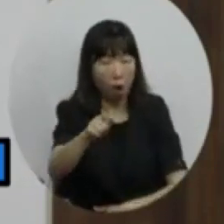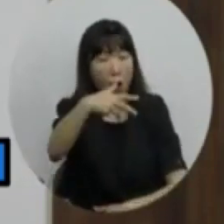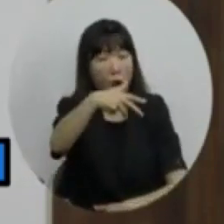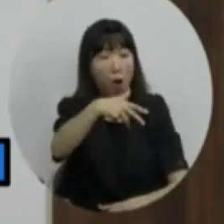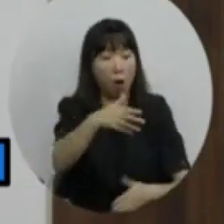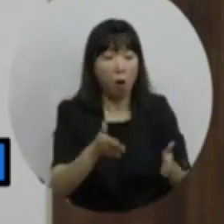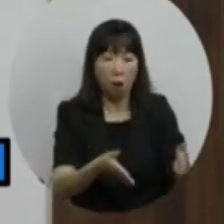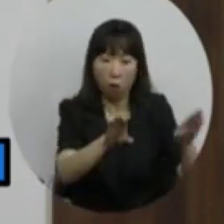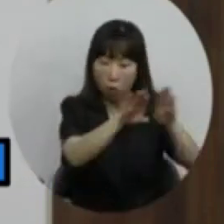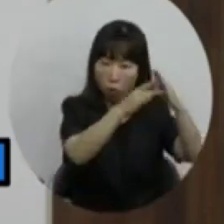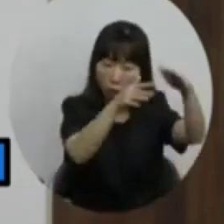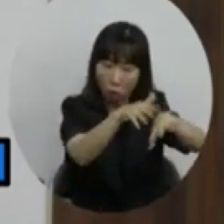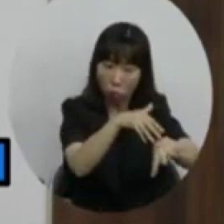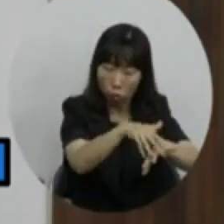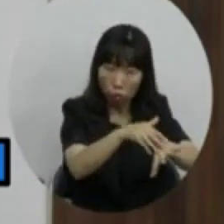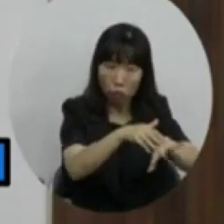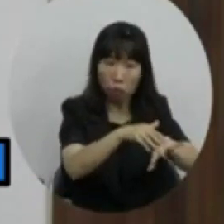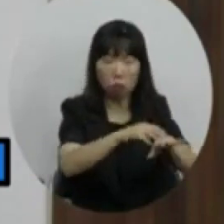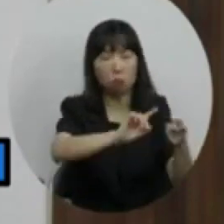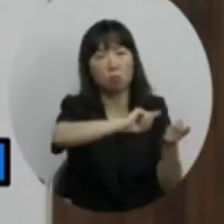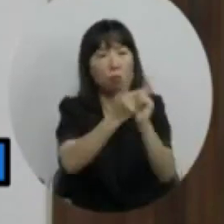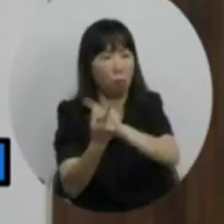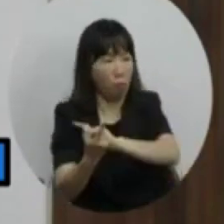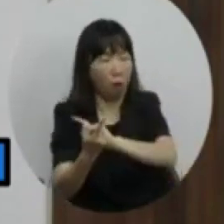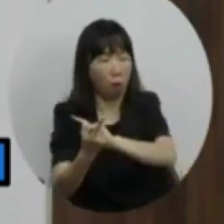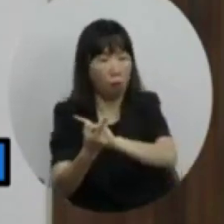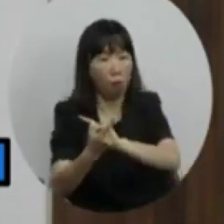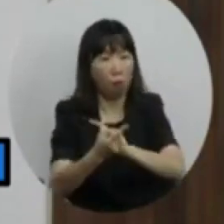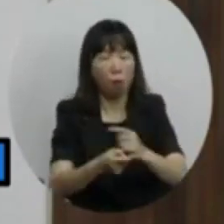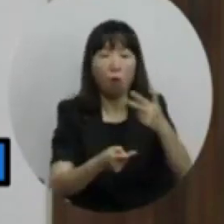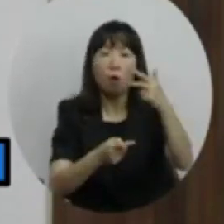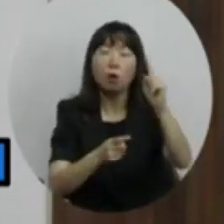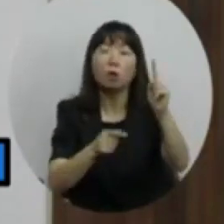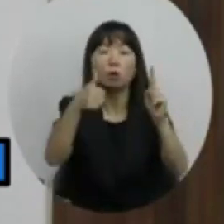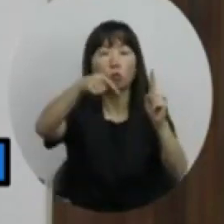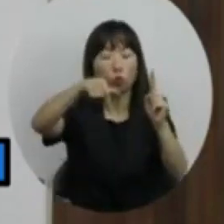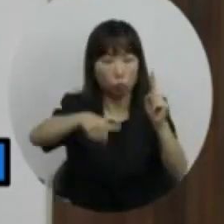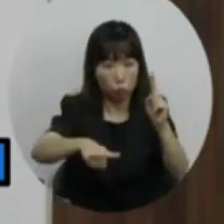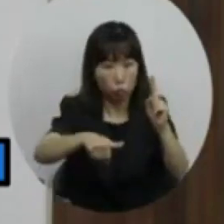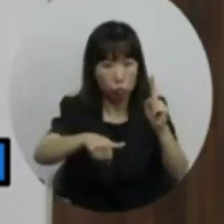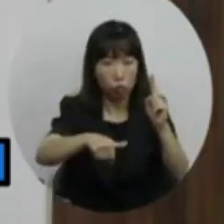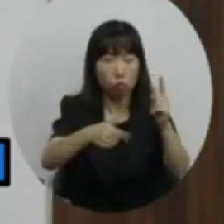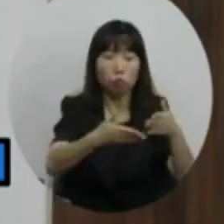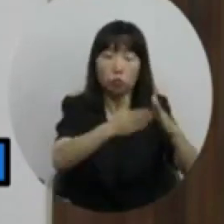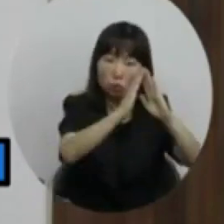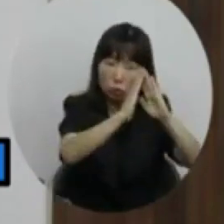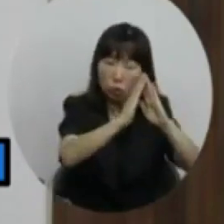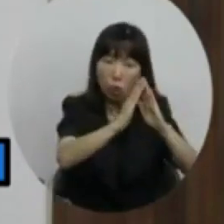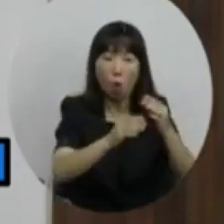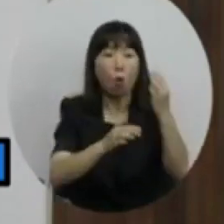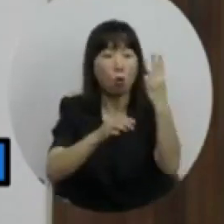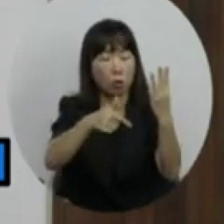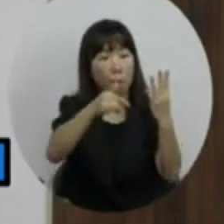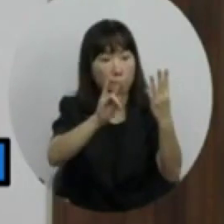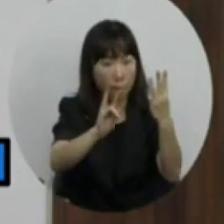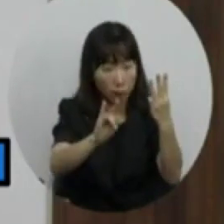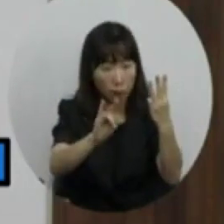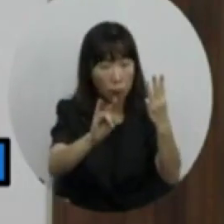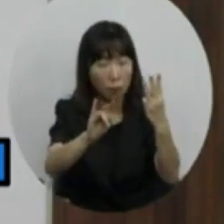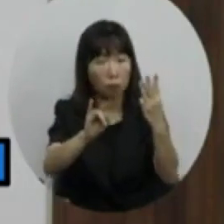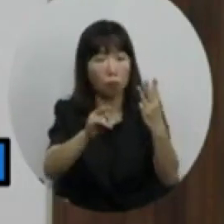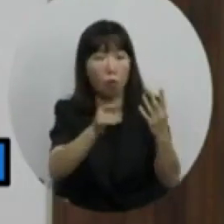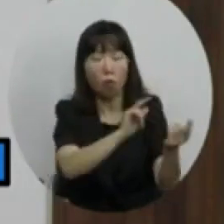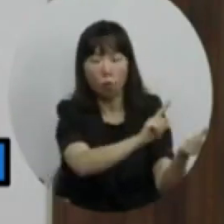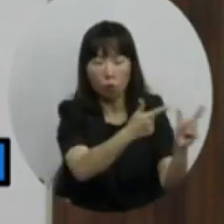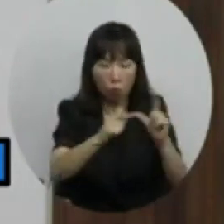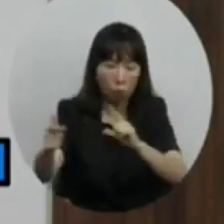2 담당관 27과로 개편되고 1국 신설로 기존 3개국과의 가밀에 대한 간장 부서